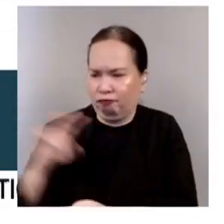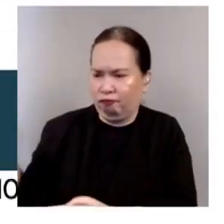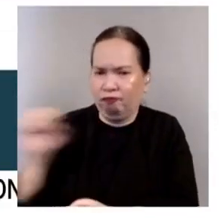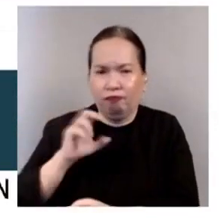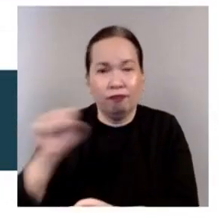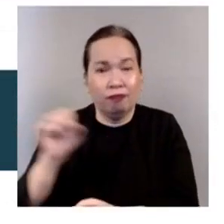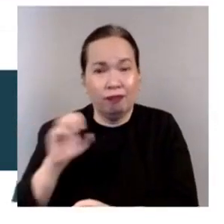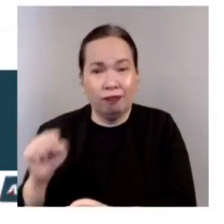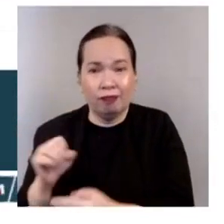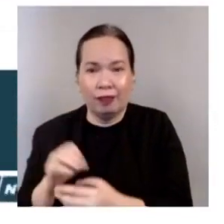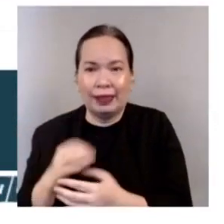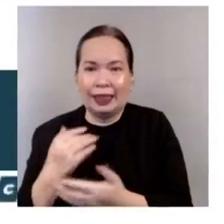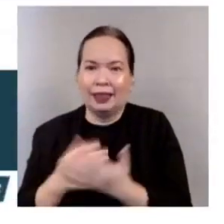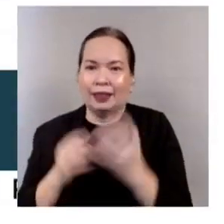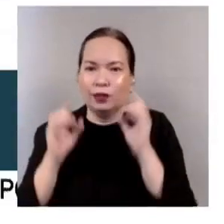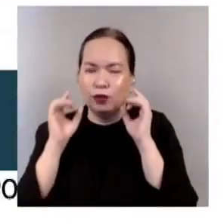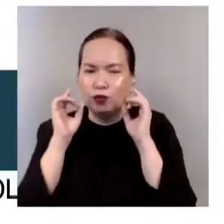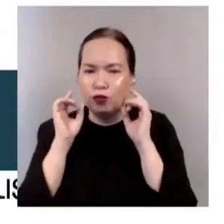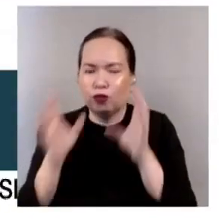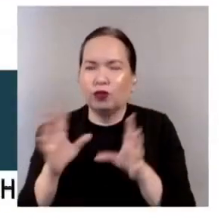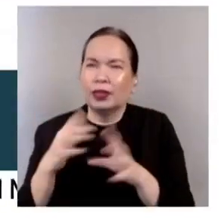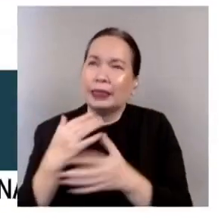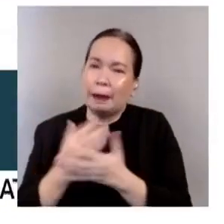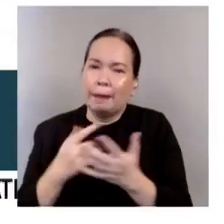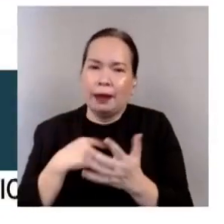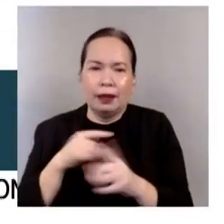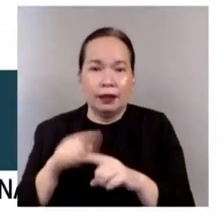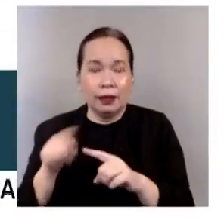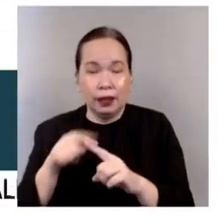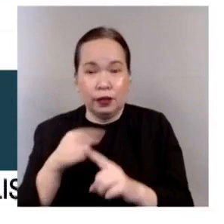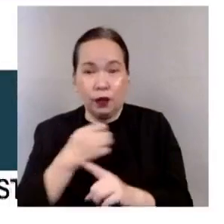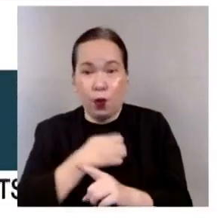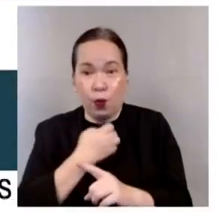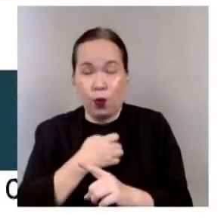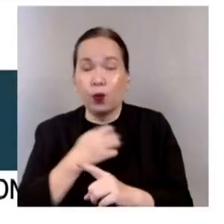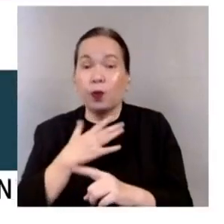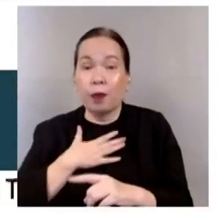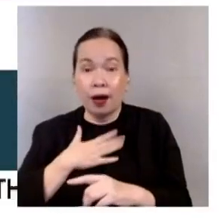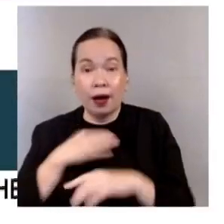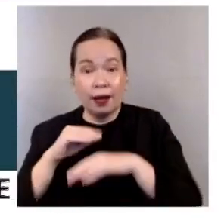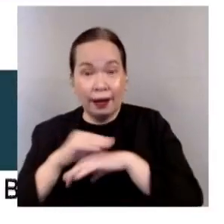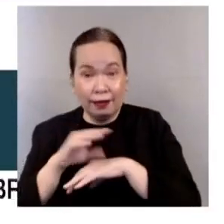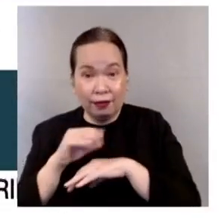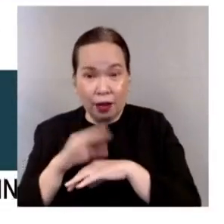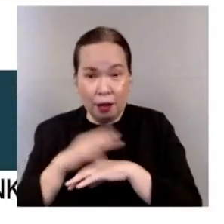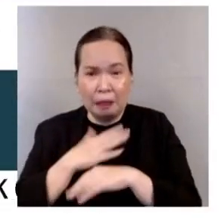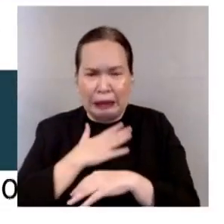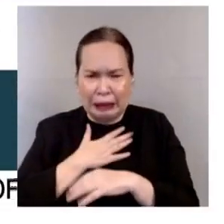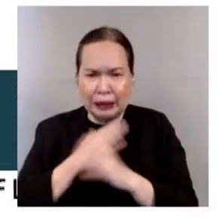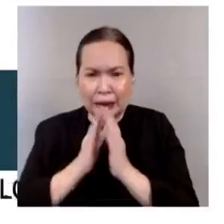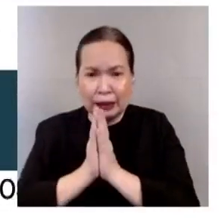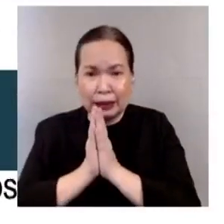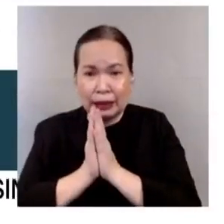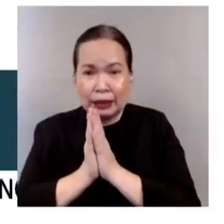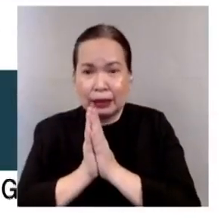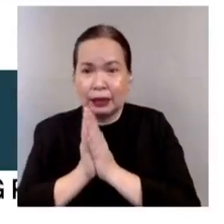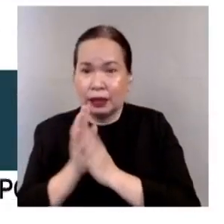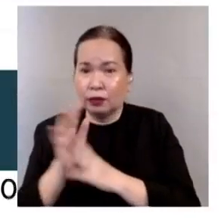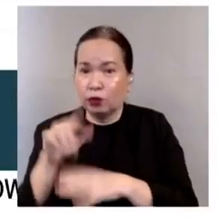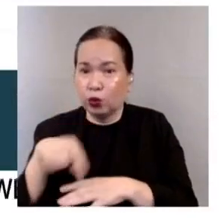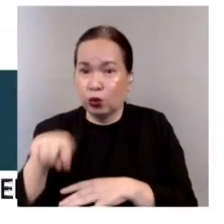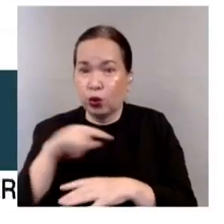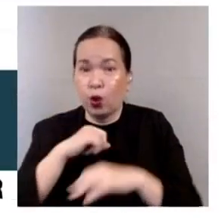yun talagang iba yung emotion dyan. No? So ang aking payo lang, please, no? Ito yung ang inyong